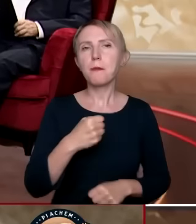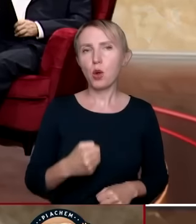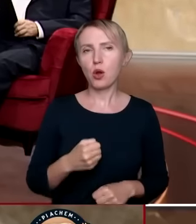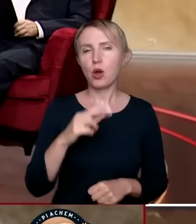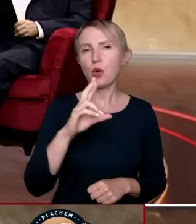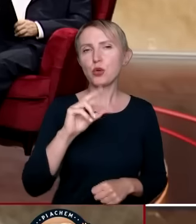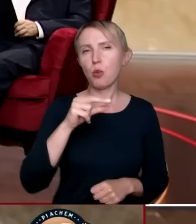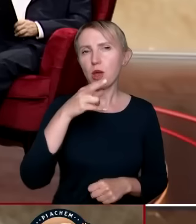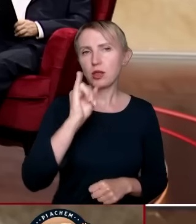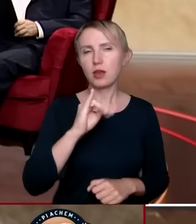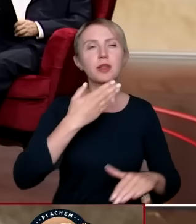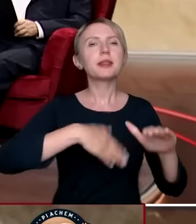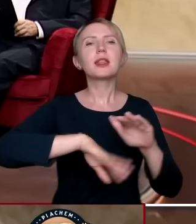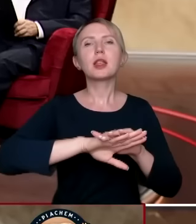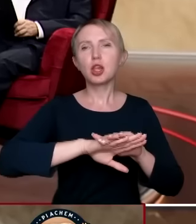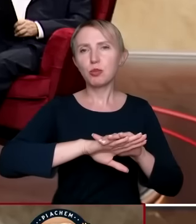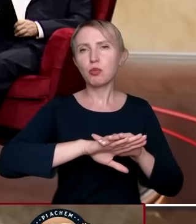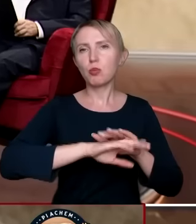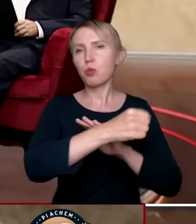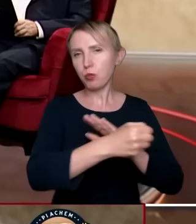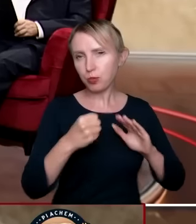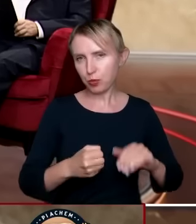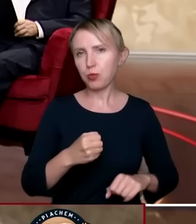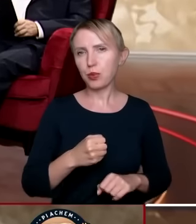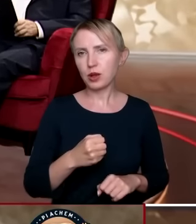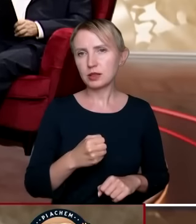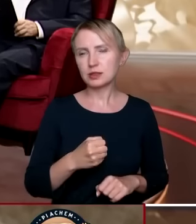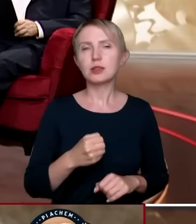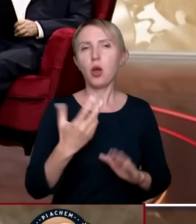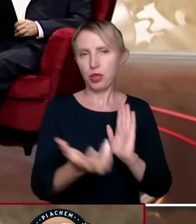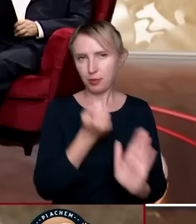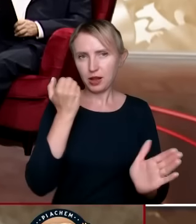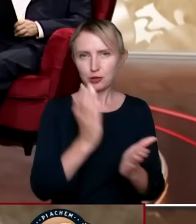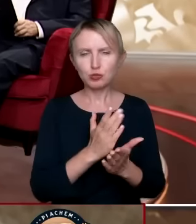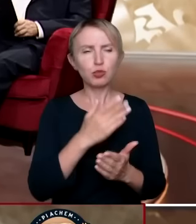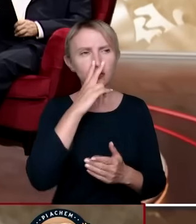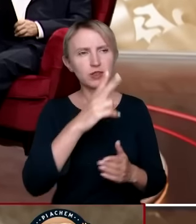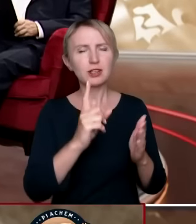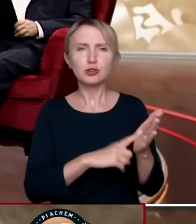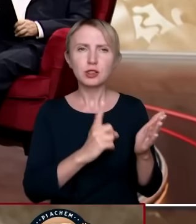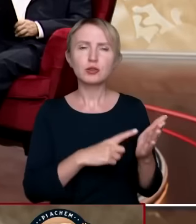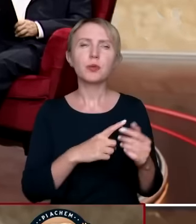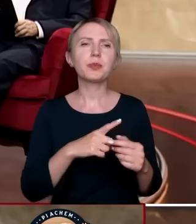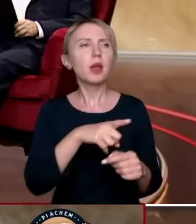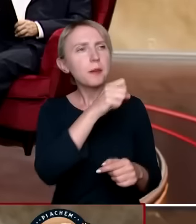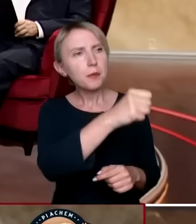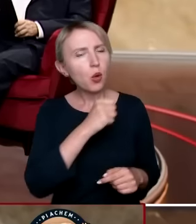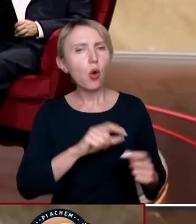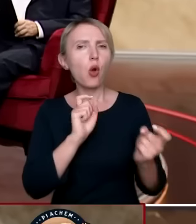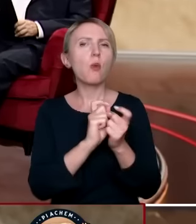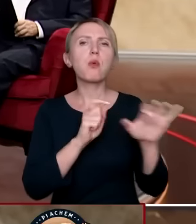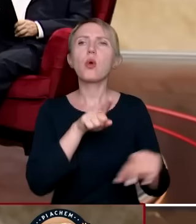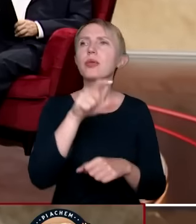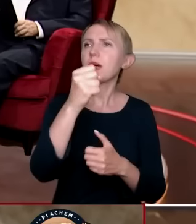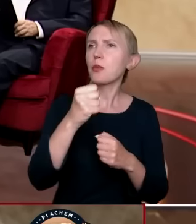Romanowskiemu ten immunitent, nasz parlament krajowy. Ja się tak zastanawiam, bo już coraz częściej słyszymy, że ten poseł opozycji, tamten